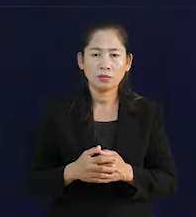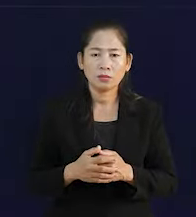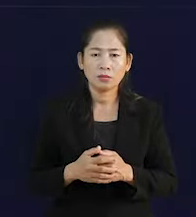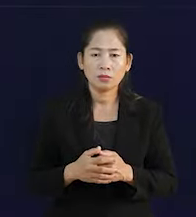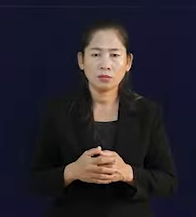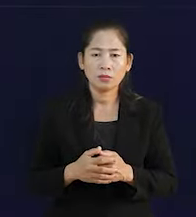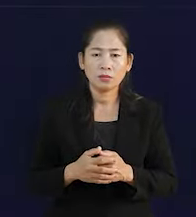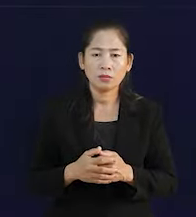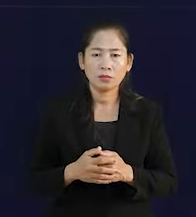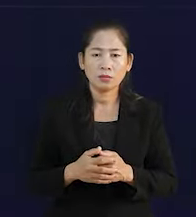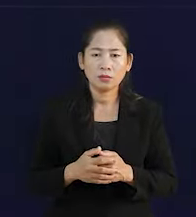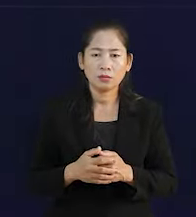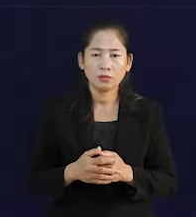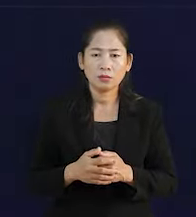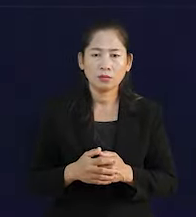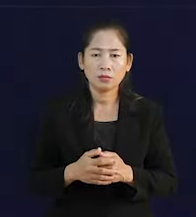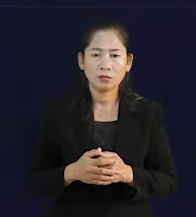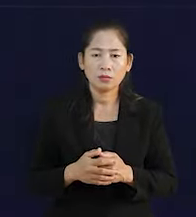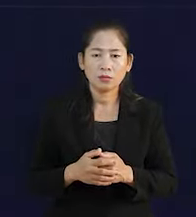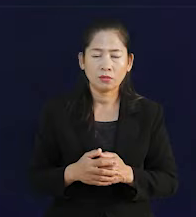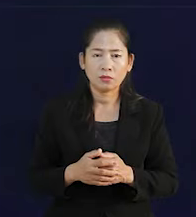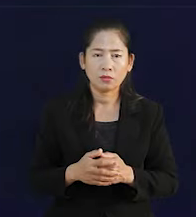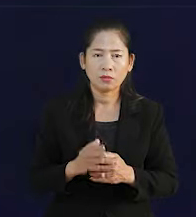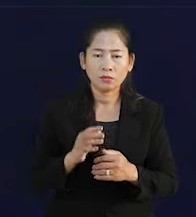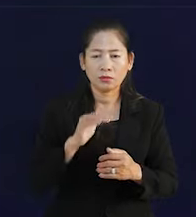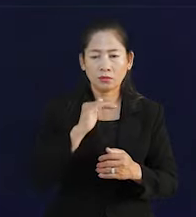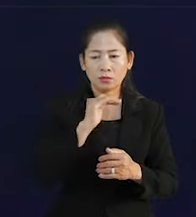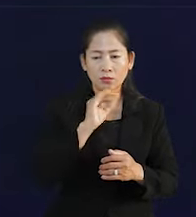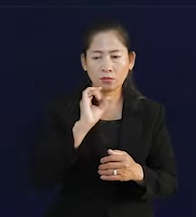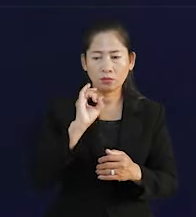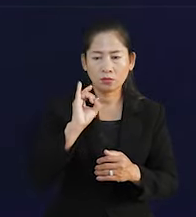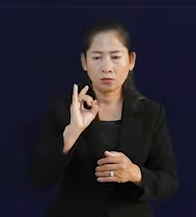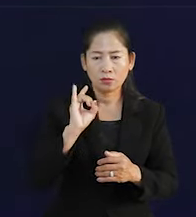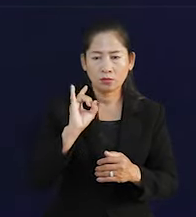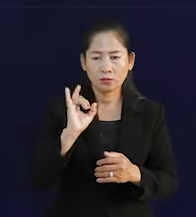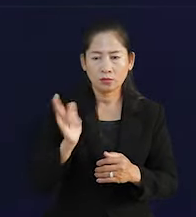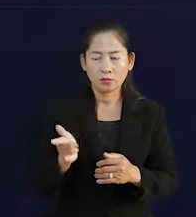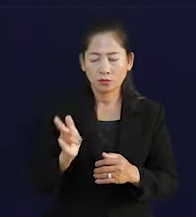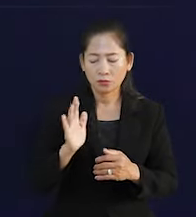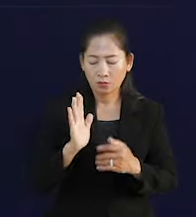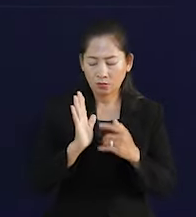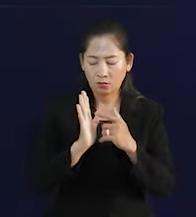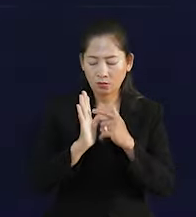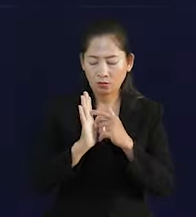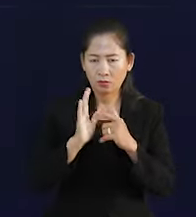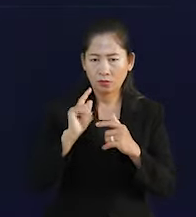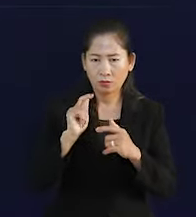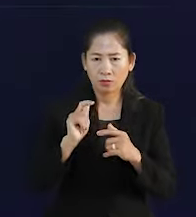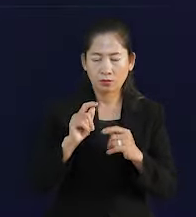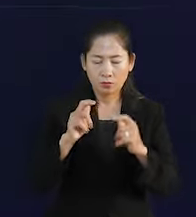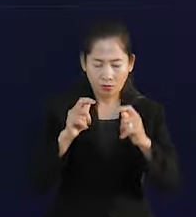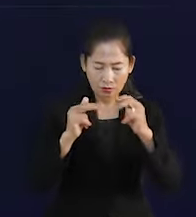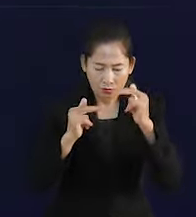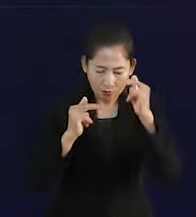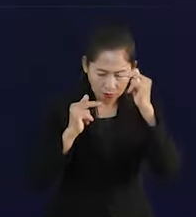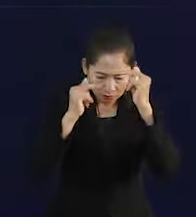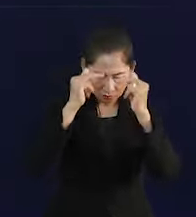សំបុលមានរងអត់កូនចាសំបុលសតម្រង់មុខមូលត្រវែ